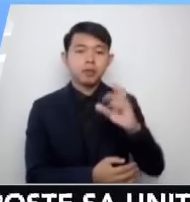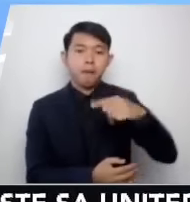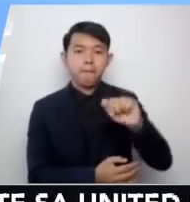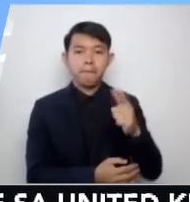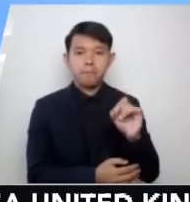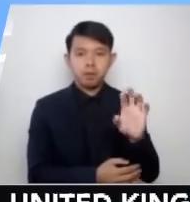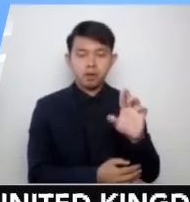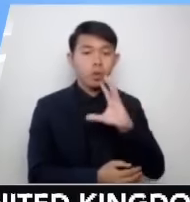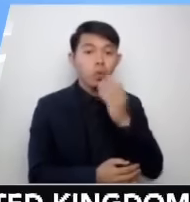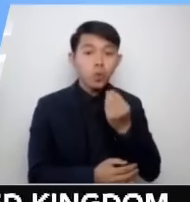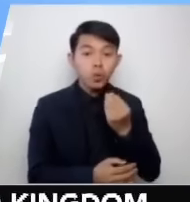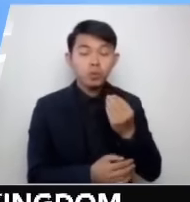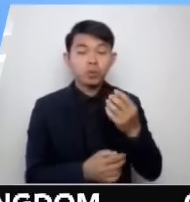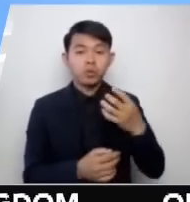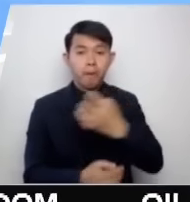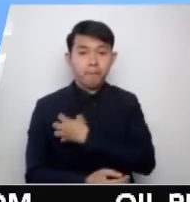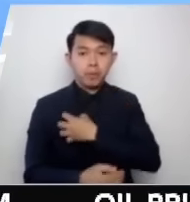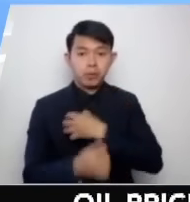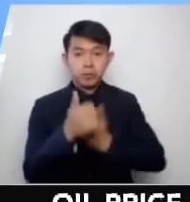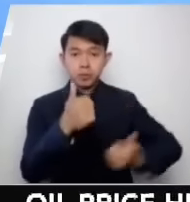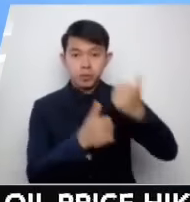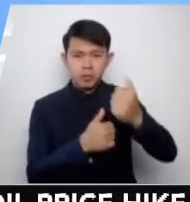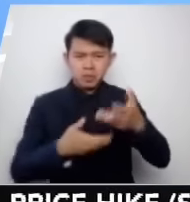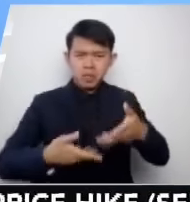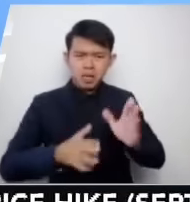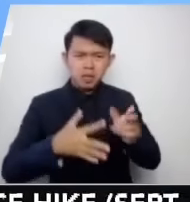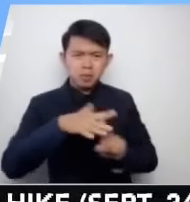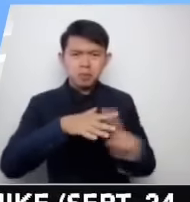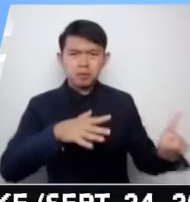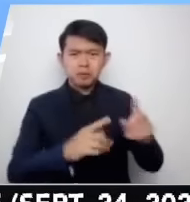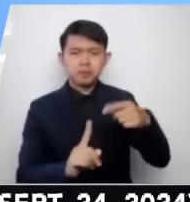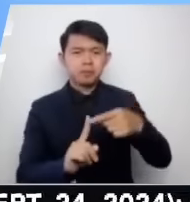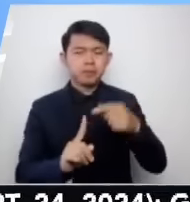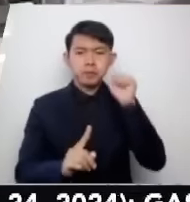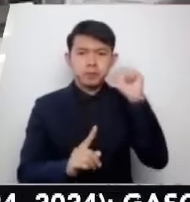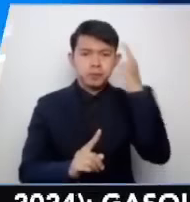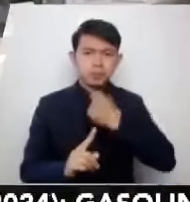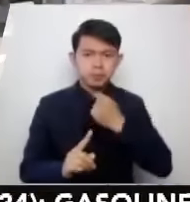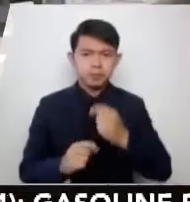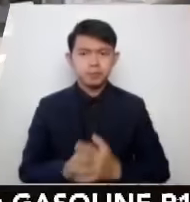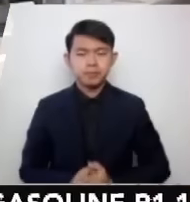Mayor Alice Guo. Balitang hatid ni Mav Gonzalez.